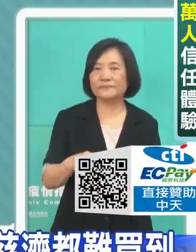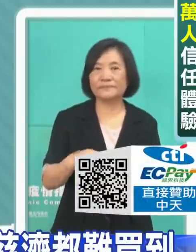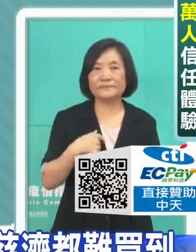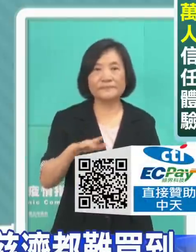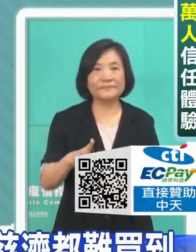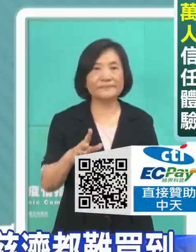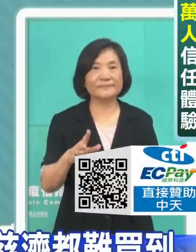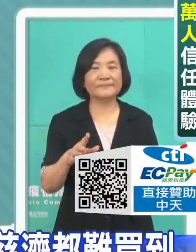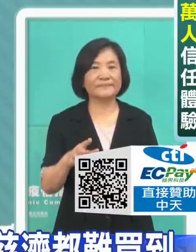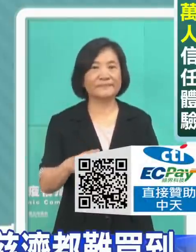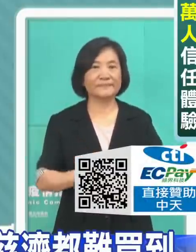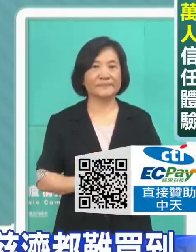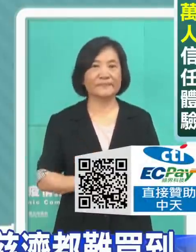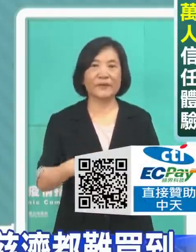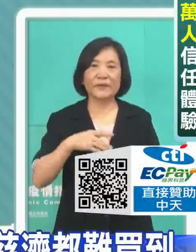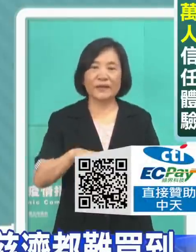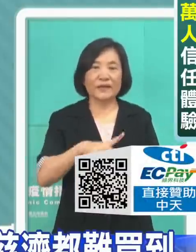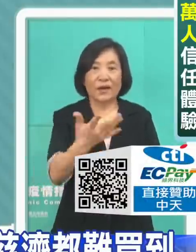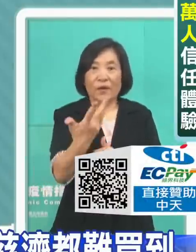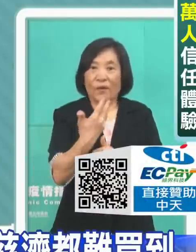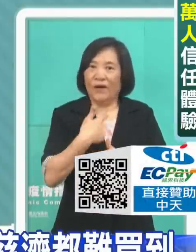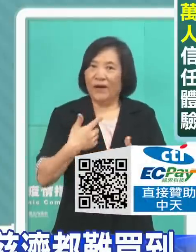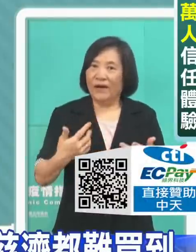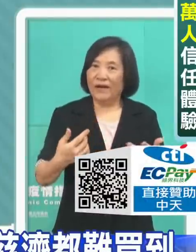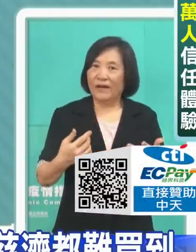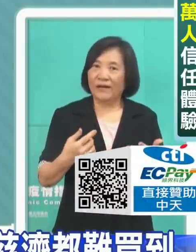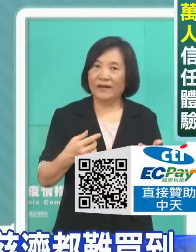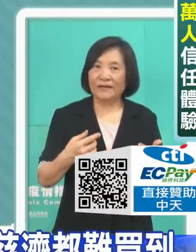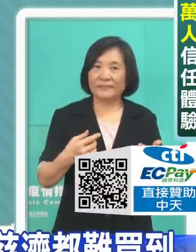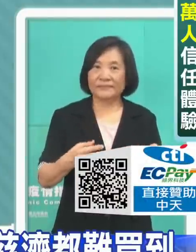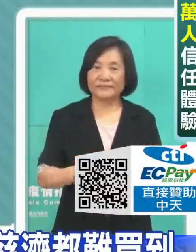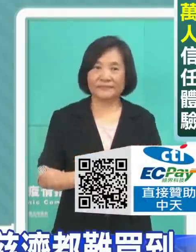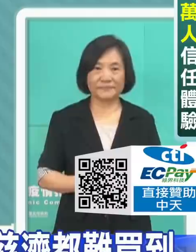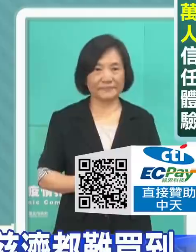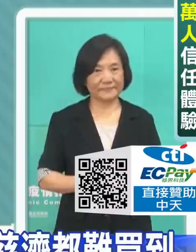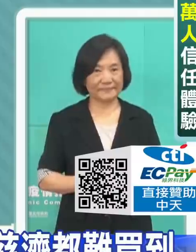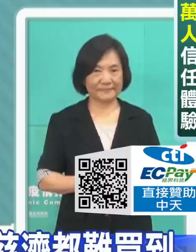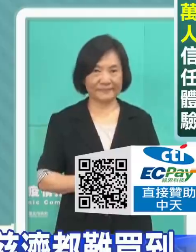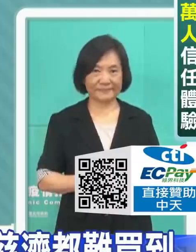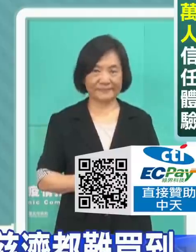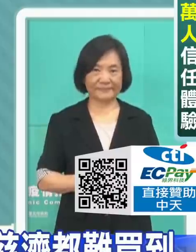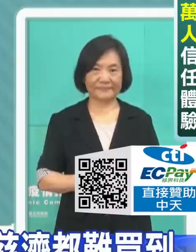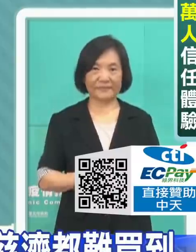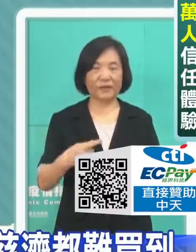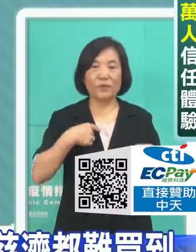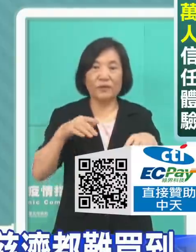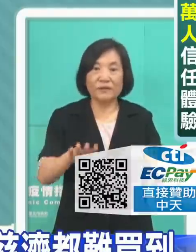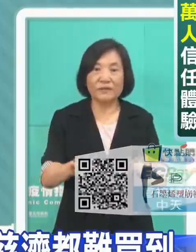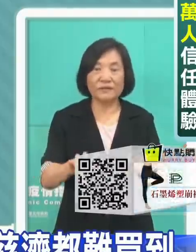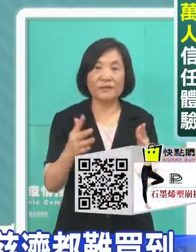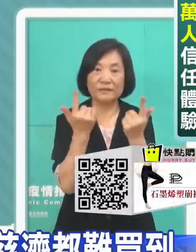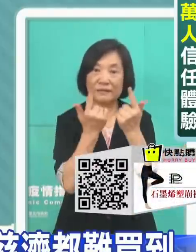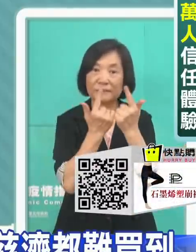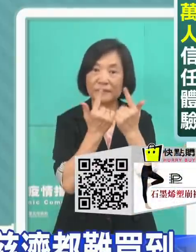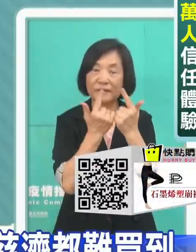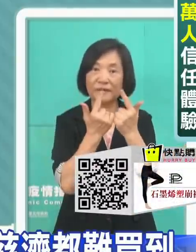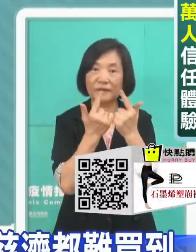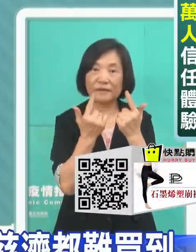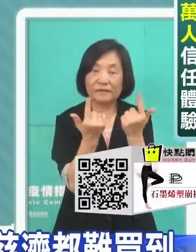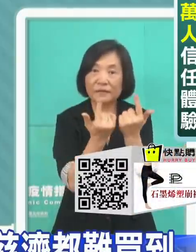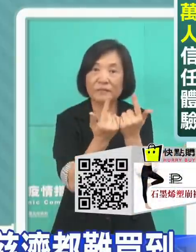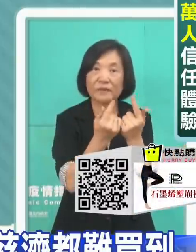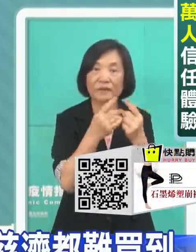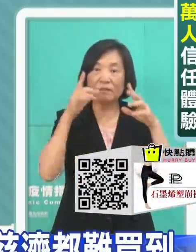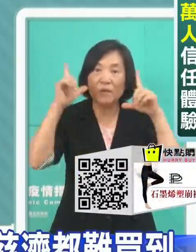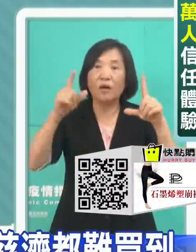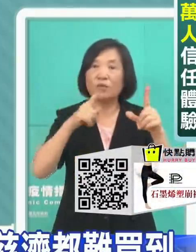来哦。这个问题是这样的，我就觉得，但是我为什么现在我们台北市也没有说就跳出去说要买